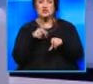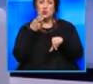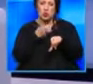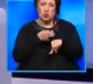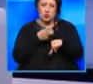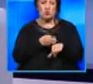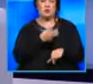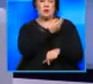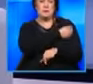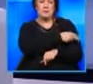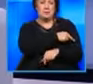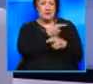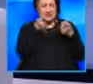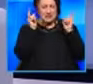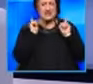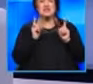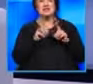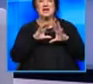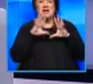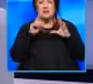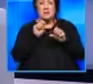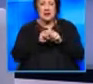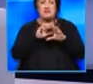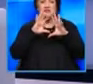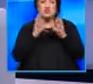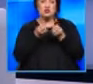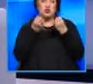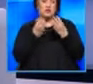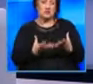всичко възможно и за здравето, а и за правото на глас на нашите сънародници.